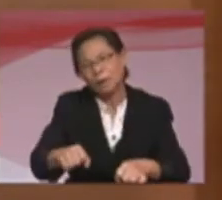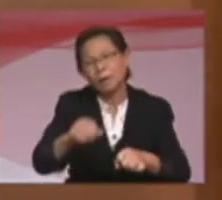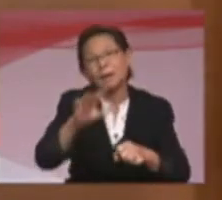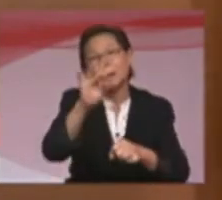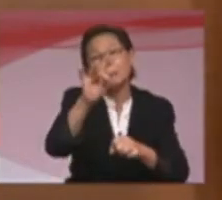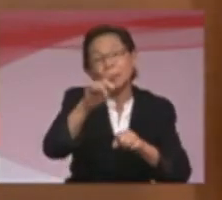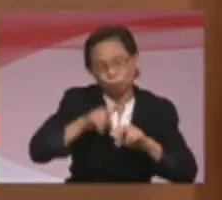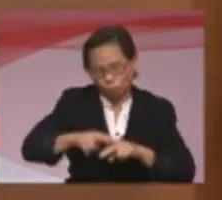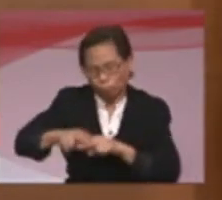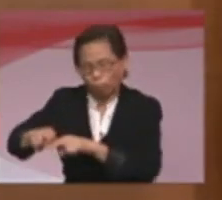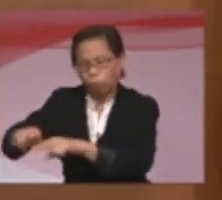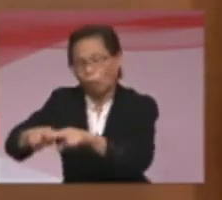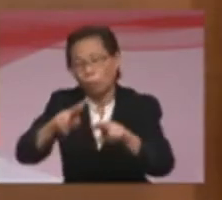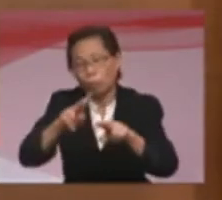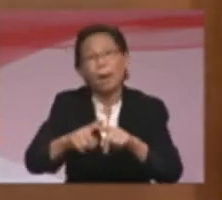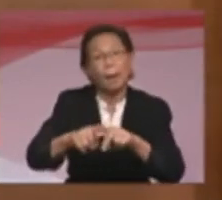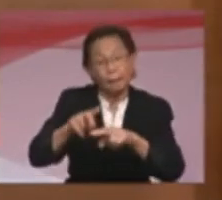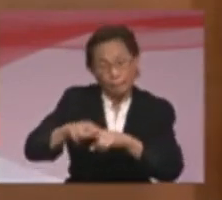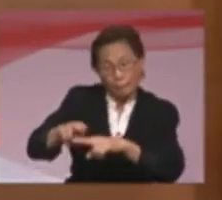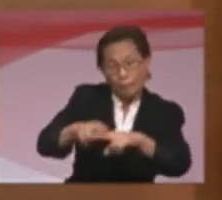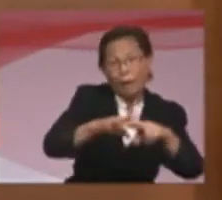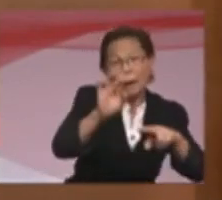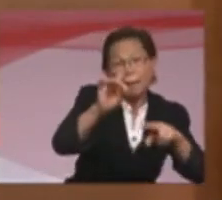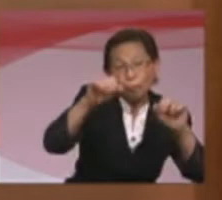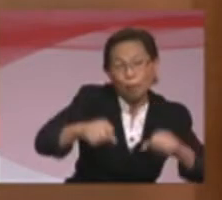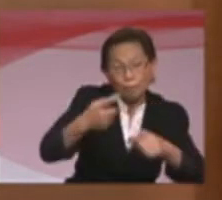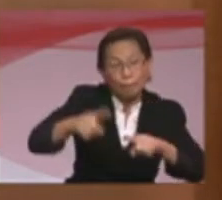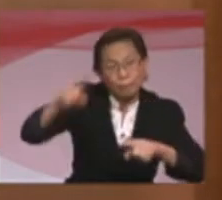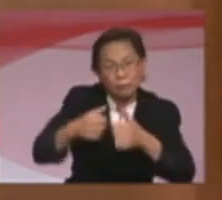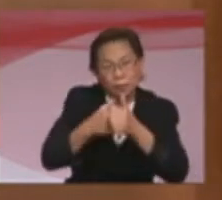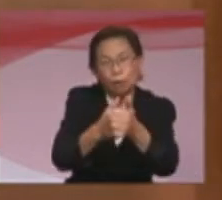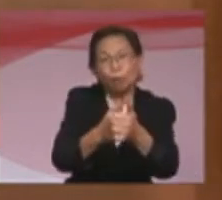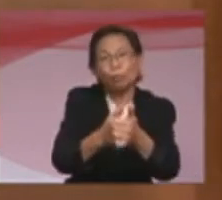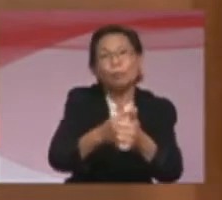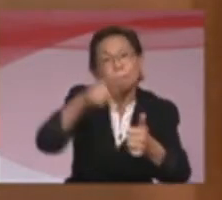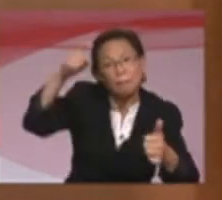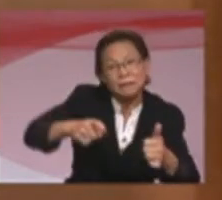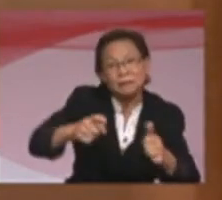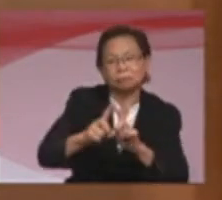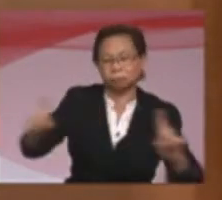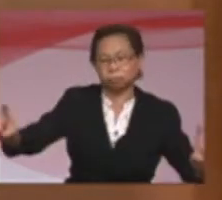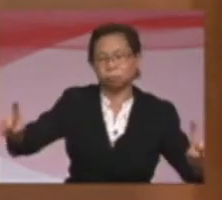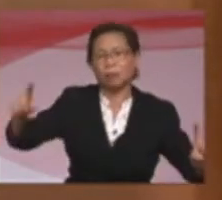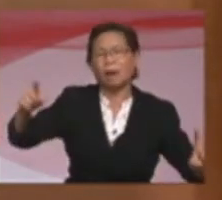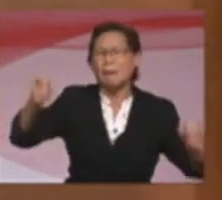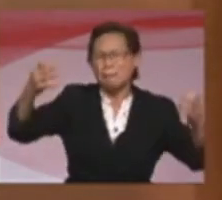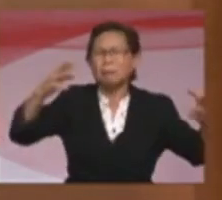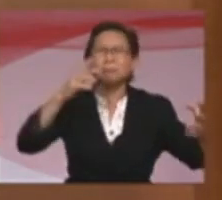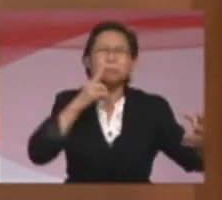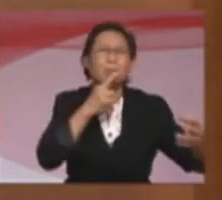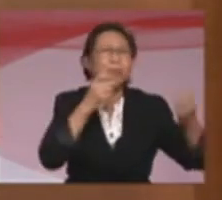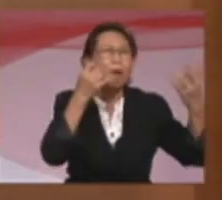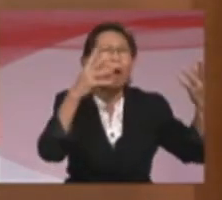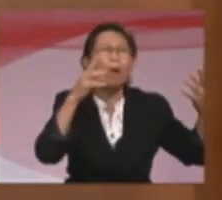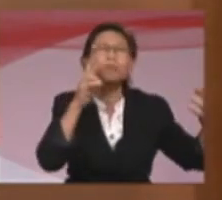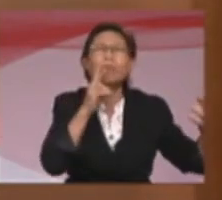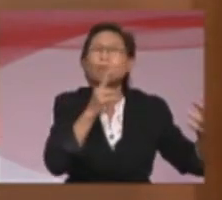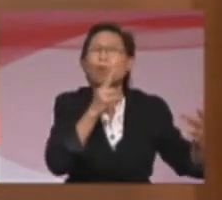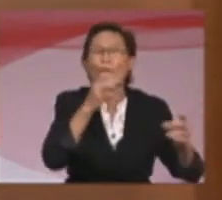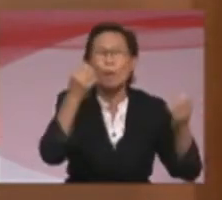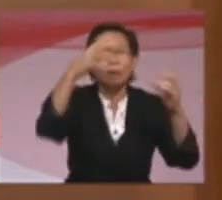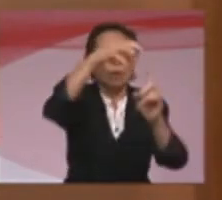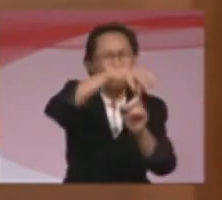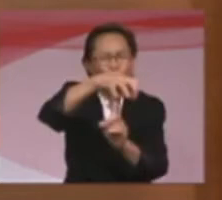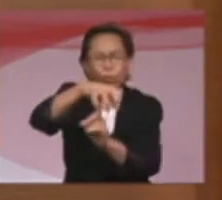Tetapi asalkan ada penjarakan sosial. Tetapi perkara ini tidak dilakukan. Banyak restoran, banyak